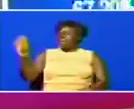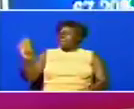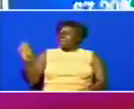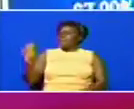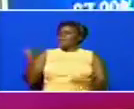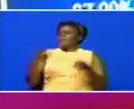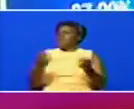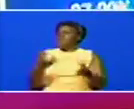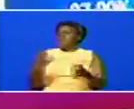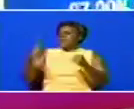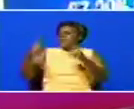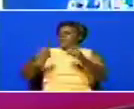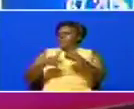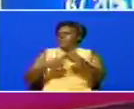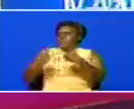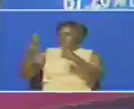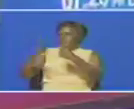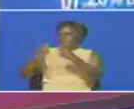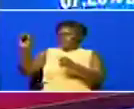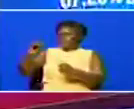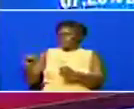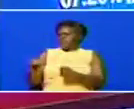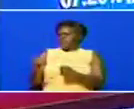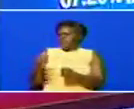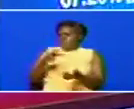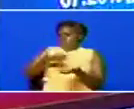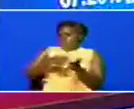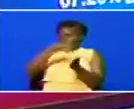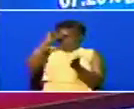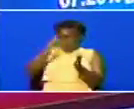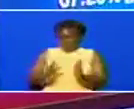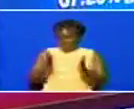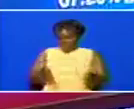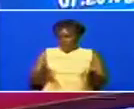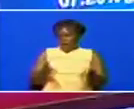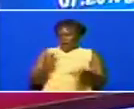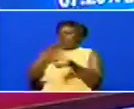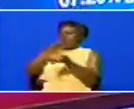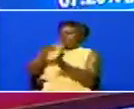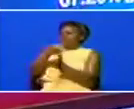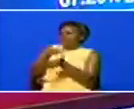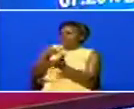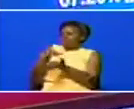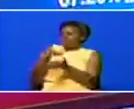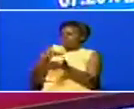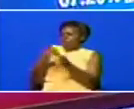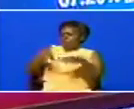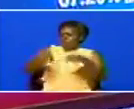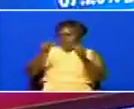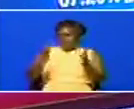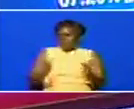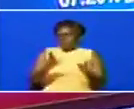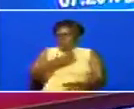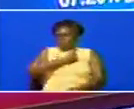kwa 67.2% ya kura. Hivyo basi inaonekana kuwa gavana wa sasa Isaac Ruto ambaye alikuwa mwenyekiti wa kwanza wa baraza